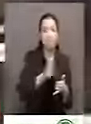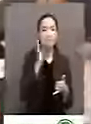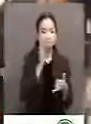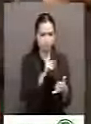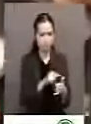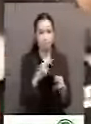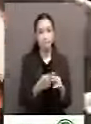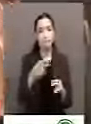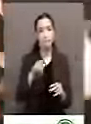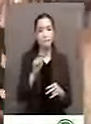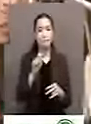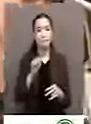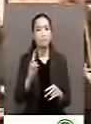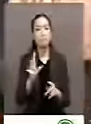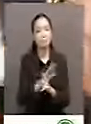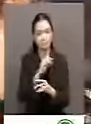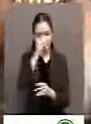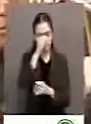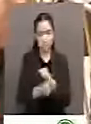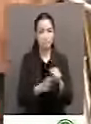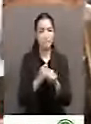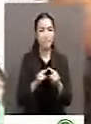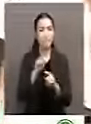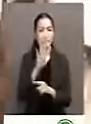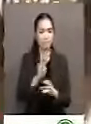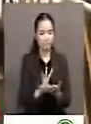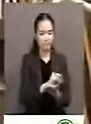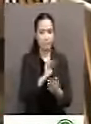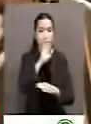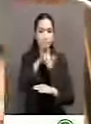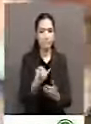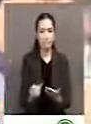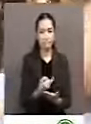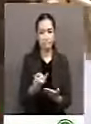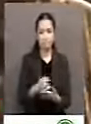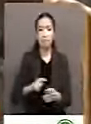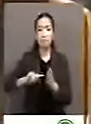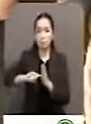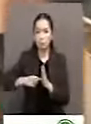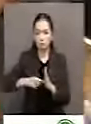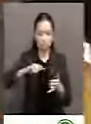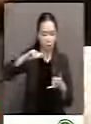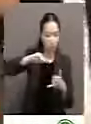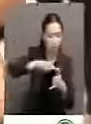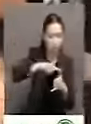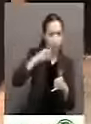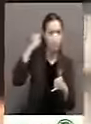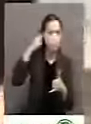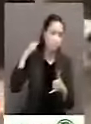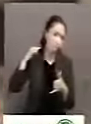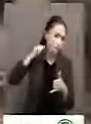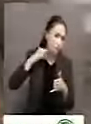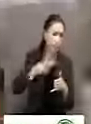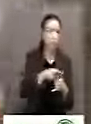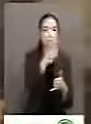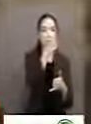านหรือน้องปอนนักศึกษาชั้นปีที่4มหาวิทยาลัยศิลปากรโดยใช้ไขควงที่ศีรษะแทงจนเสียชีวิต